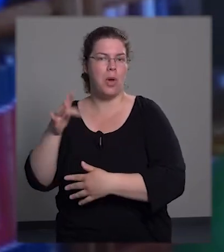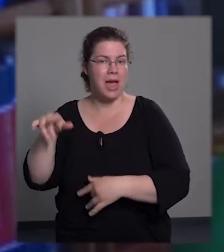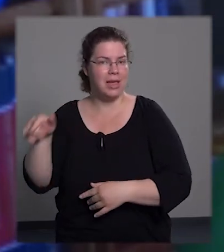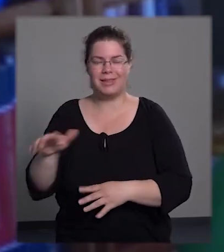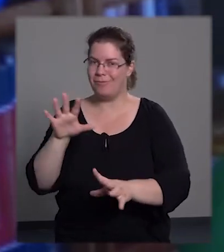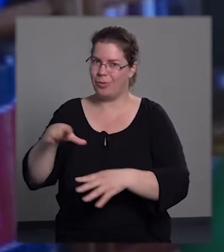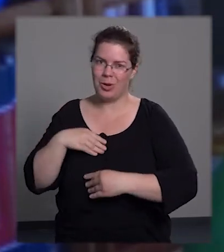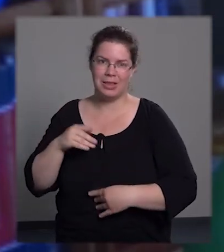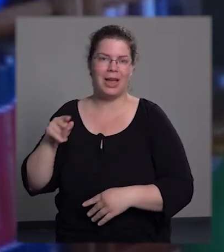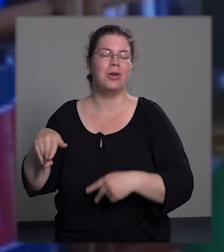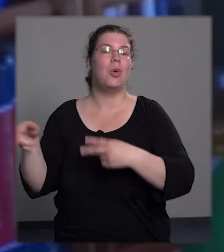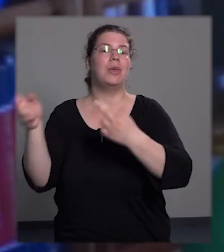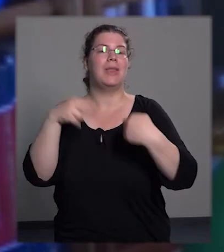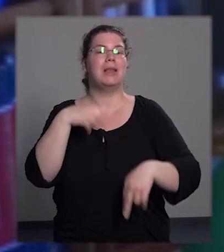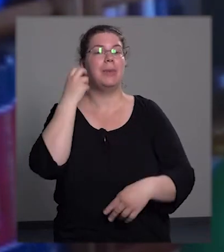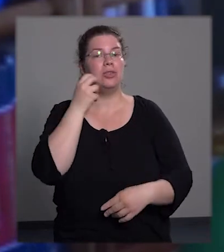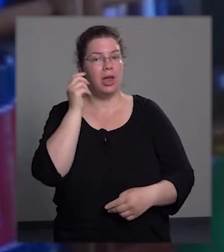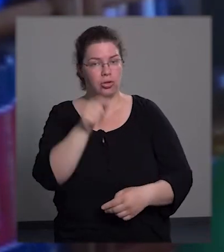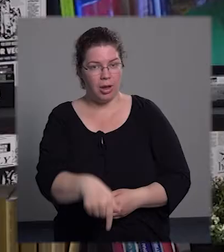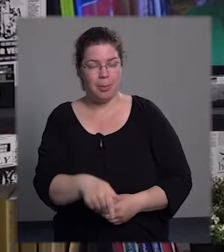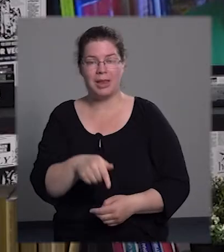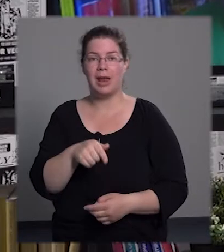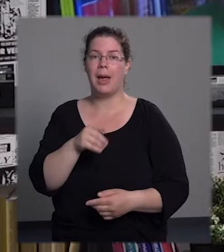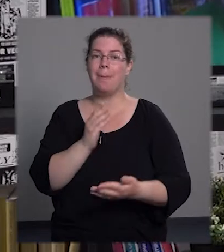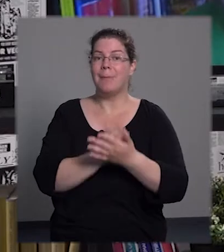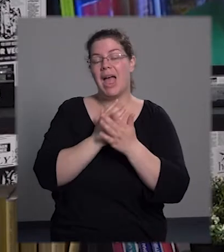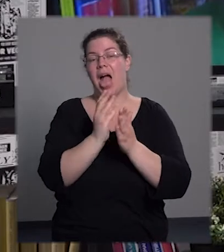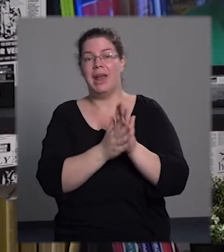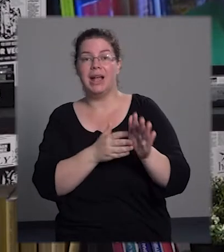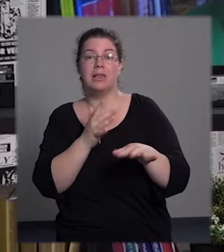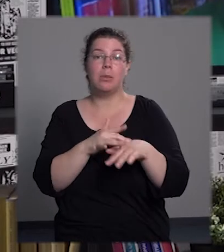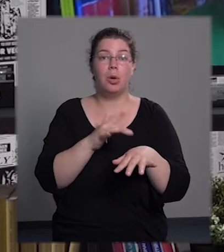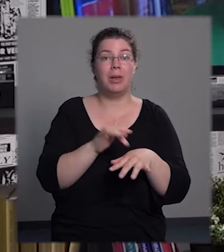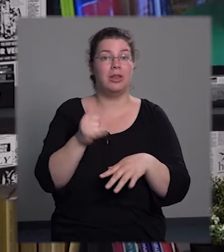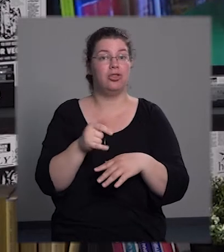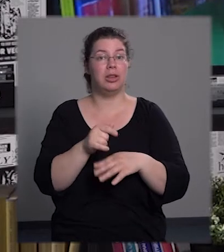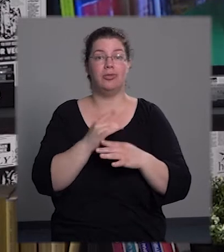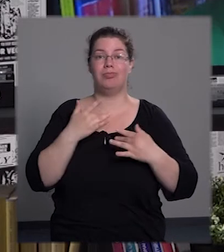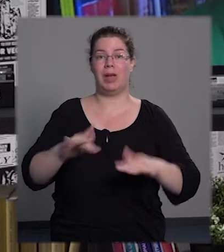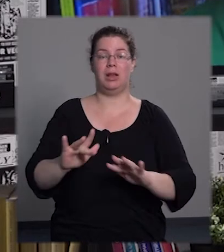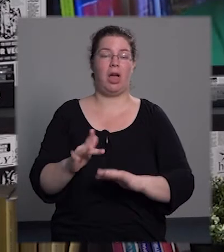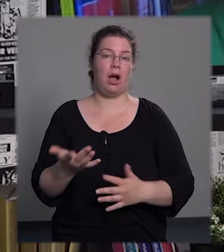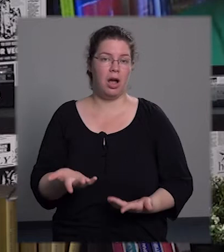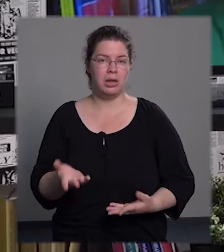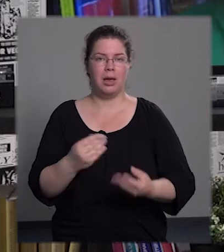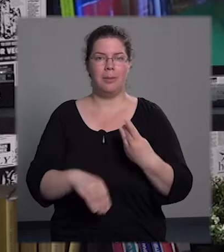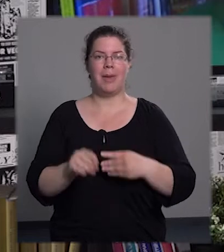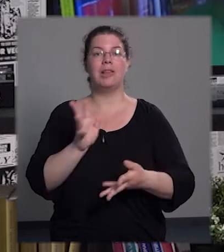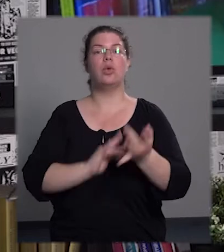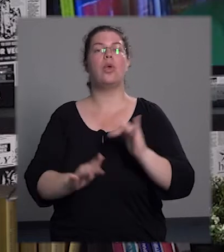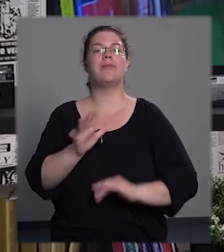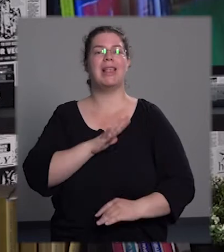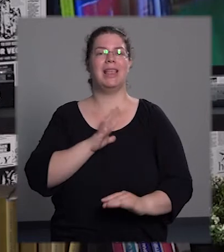fogadták őket, aztán jöttek át Pest-Szent Erzsébetre, már elkezdtek próbálni, és itt is megtagadták tőlük, mert tűzveszélyessé